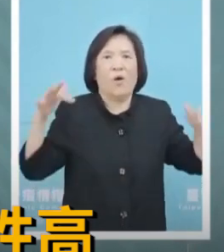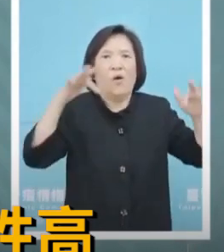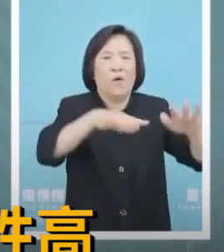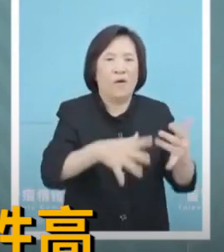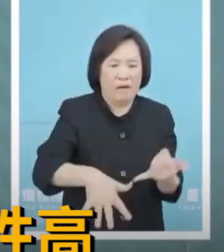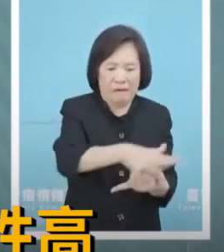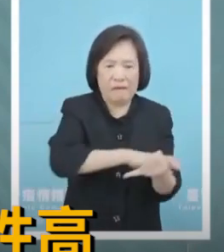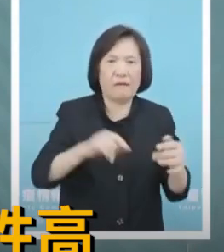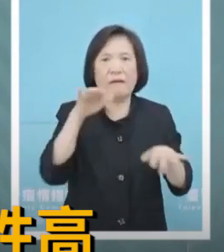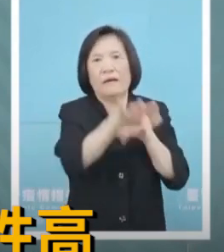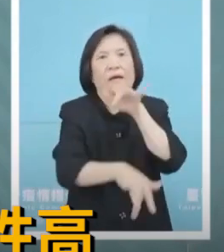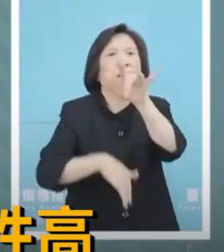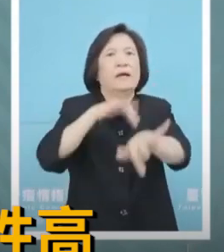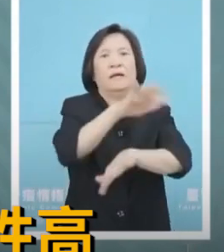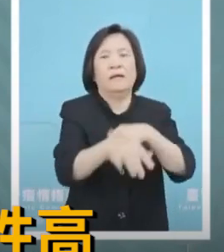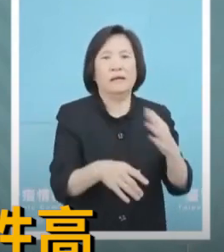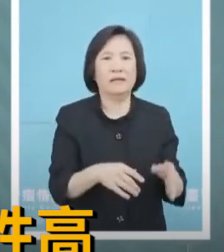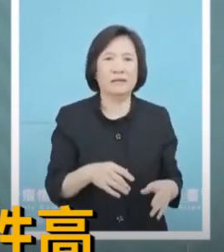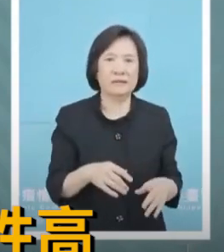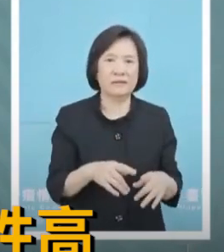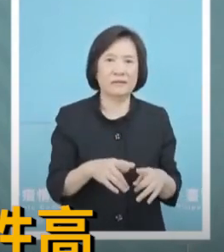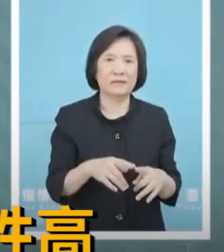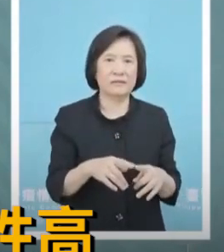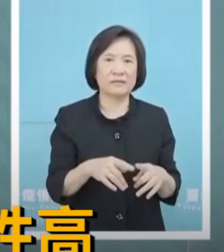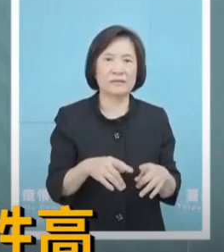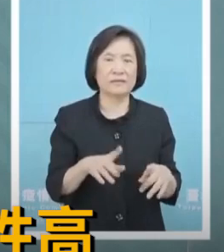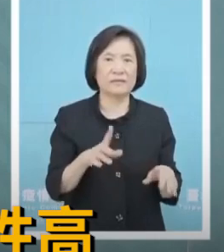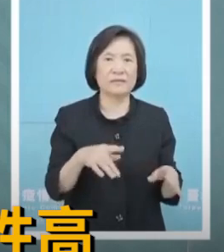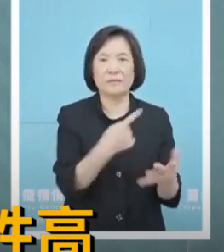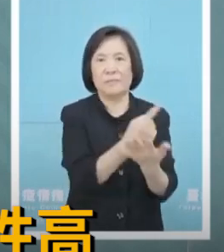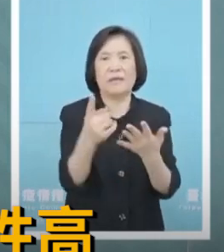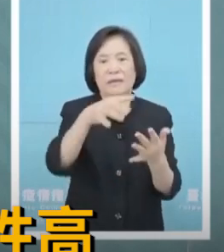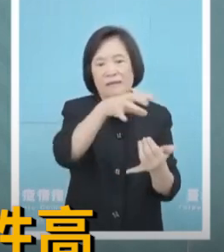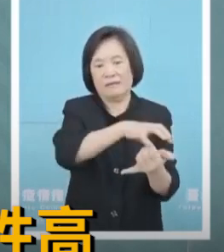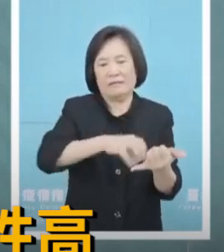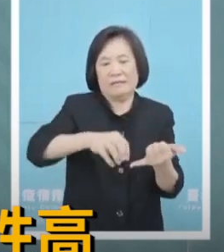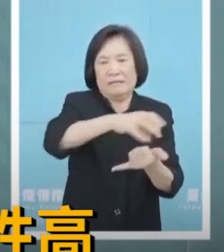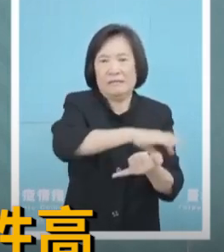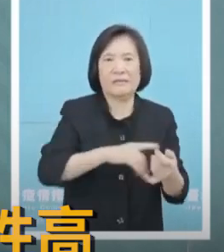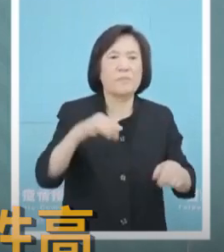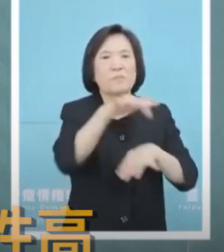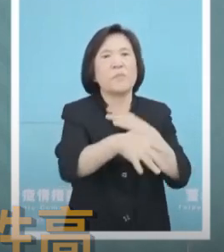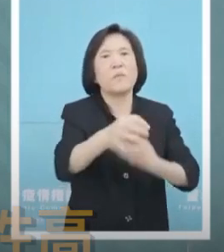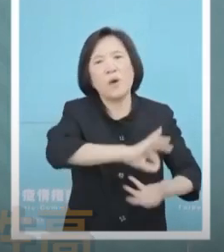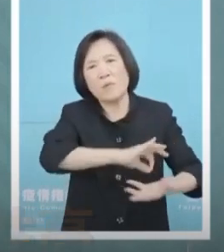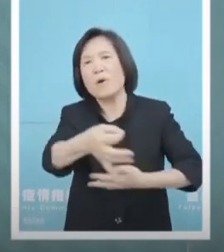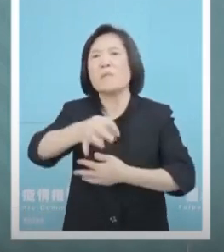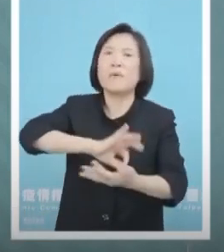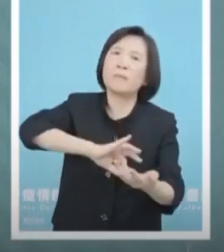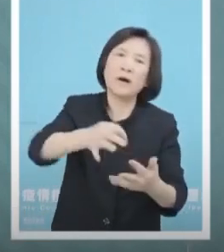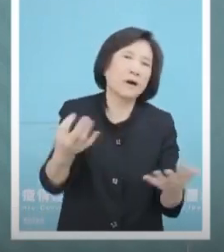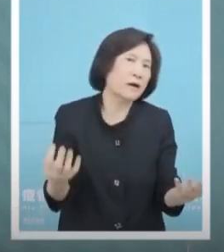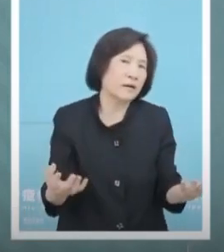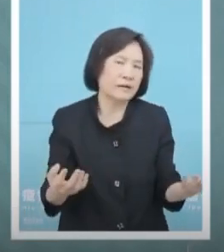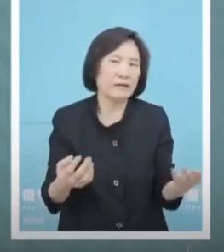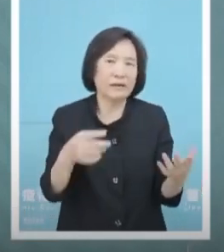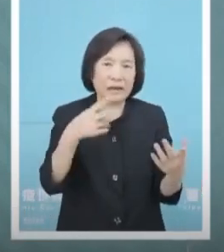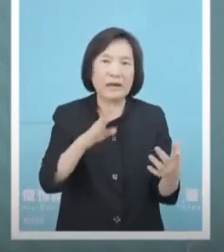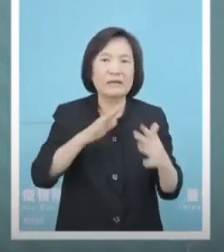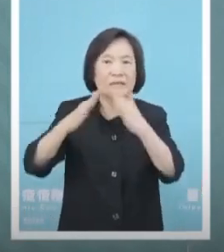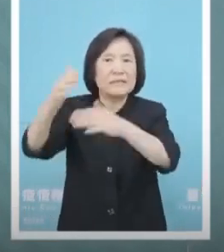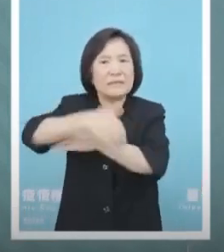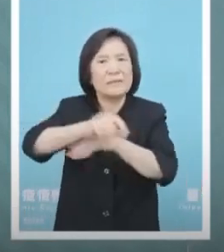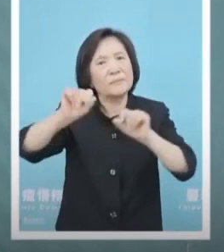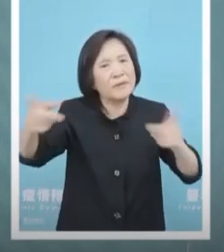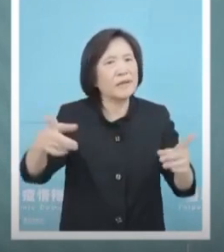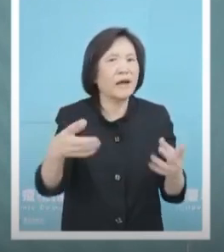且是流动性的。而且几乎牵涉到全省的每个县市都有来这里买卖的，哦，然后那个又跨县市，